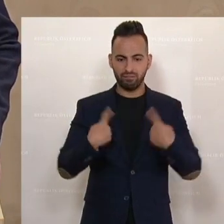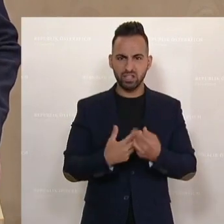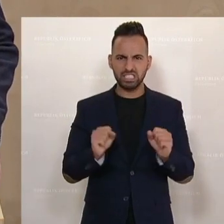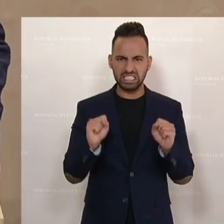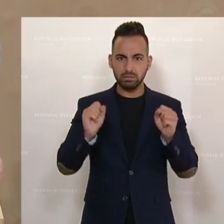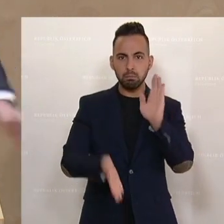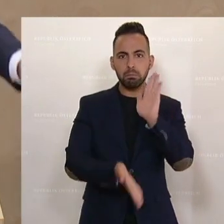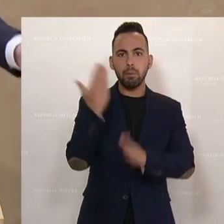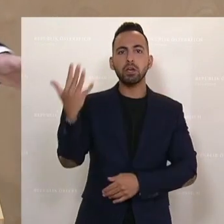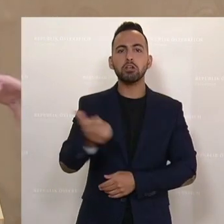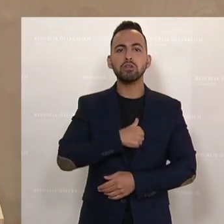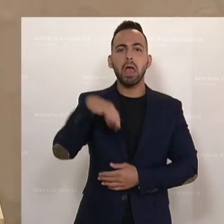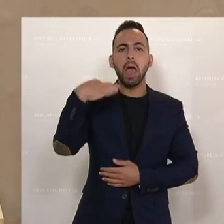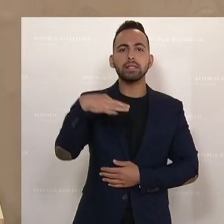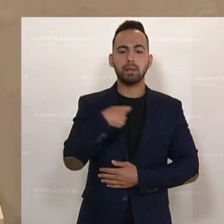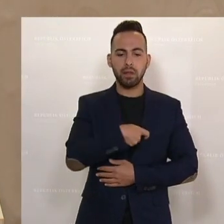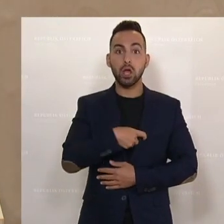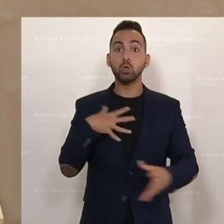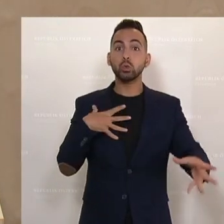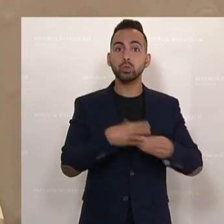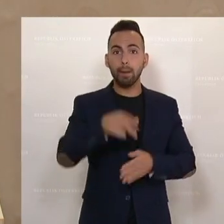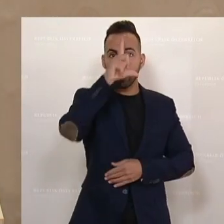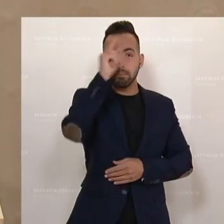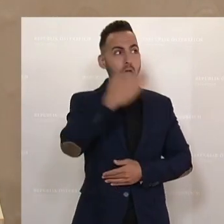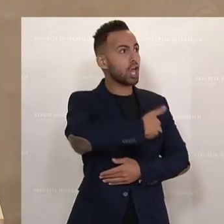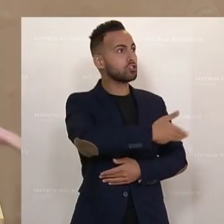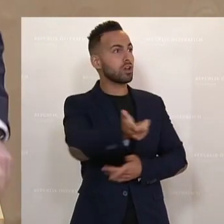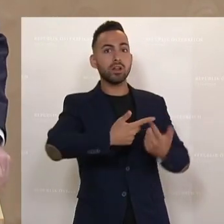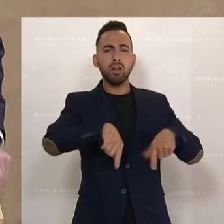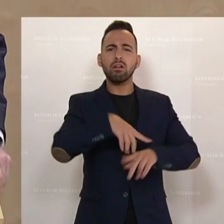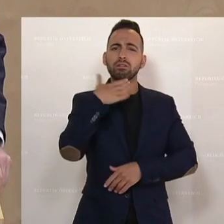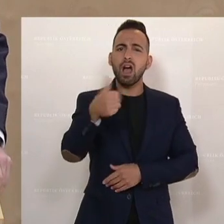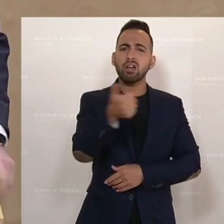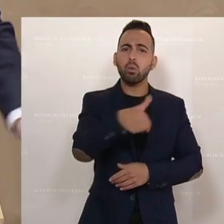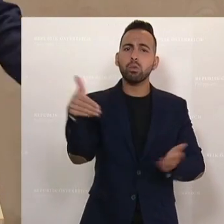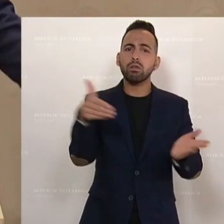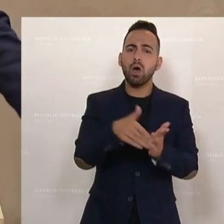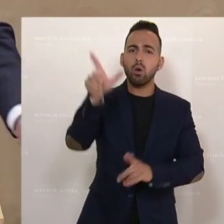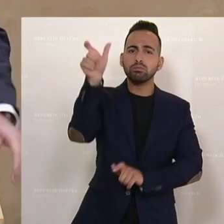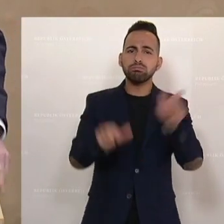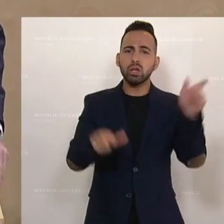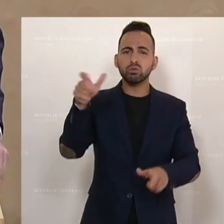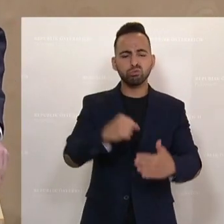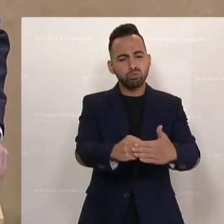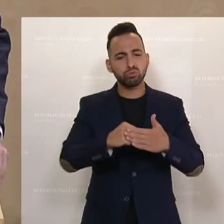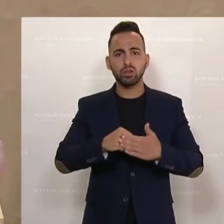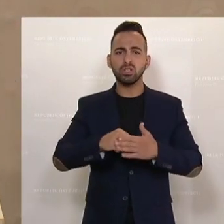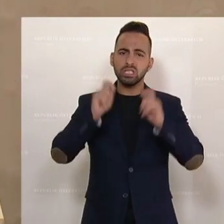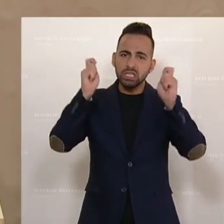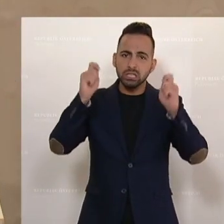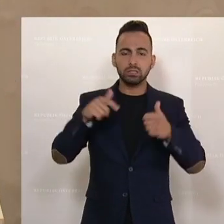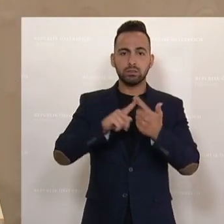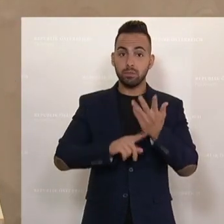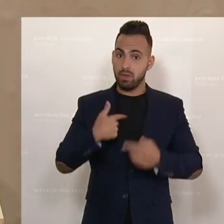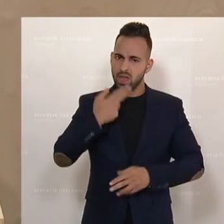Als einzige Partei gemeinsam mit den Menschen in dem Land. Danke den Hunderttausenden, die mit uns gemeinsam angedockt haben. Und